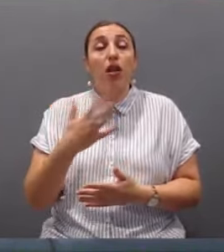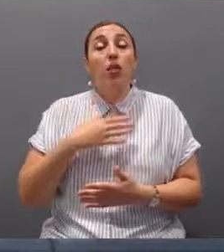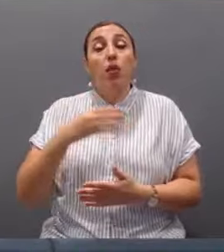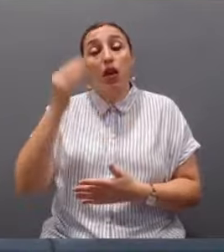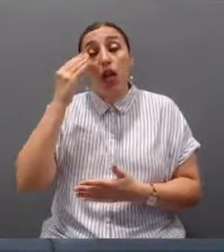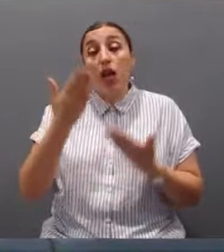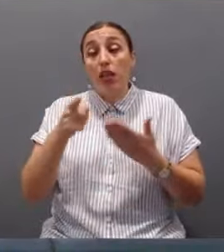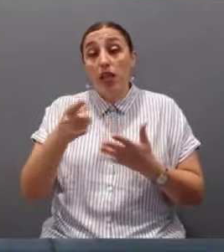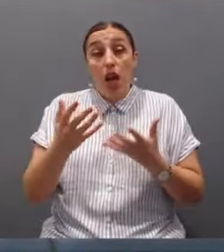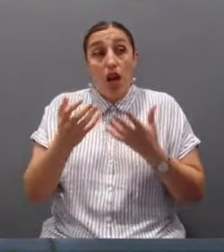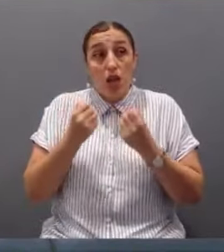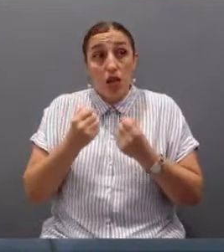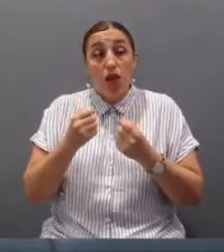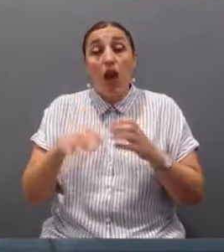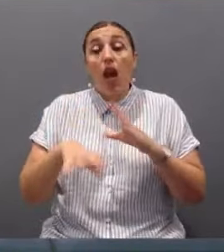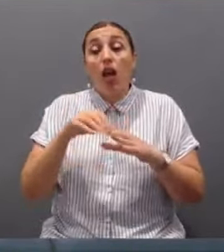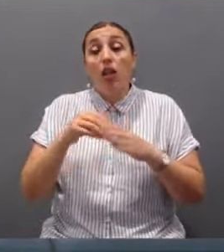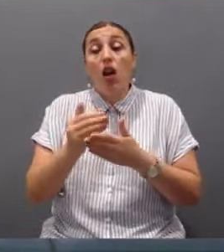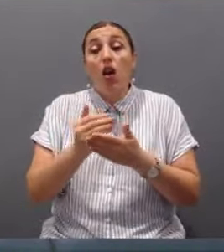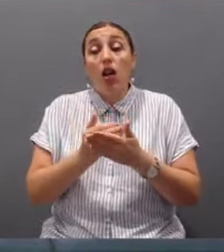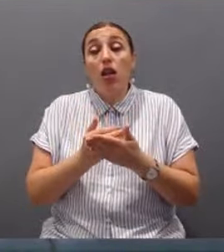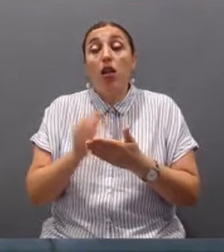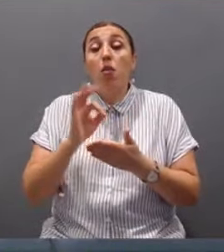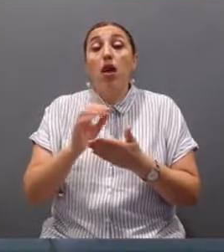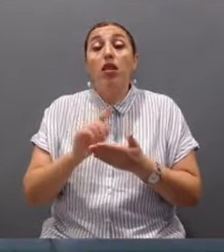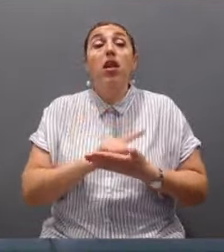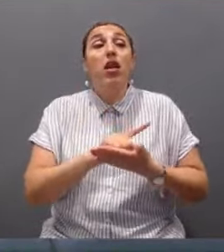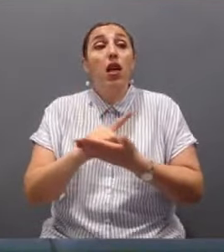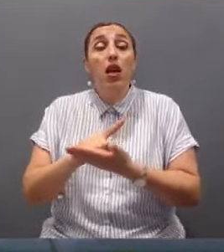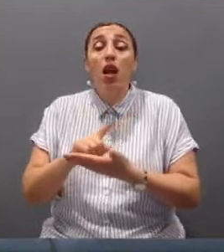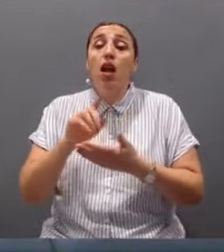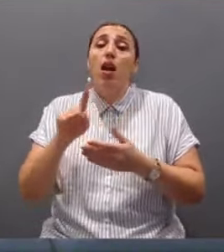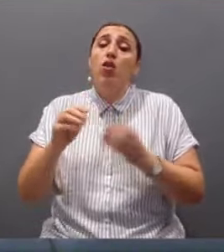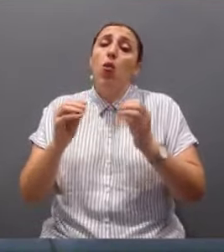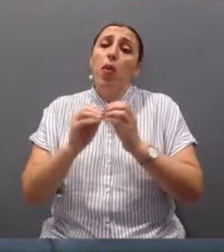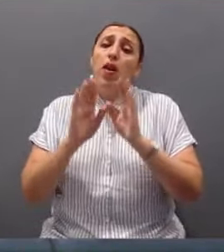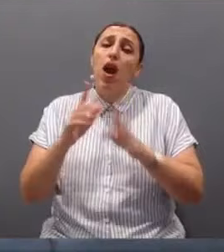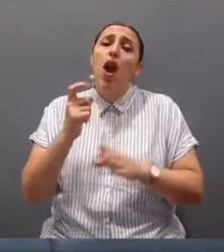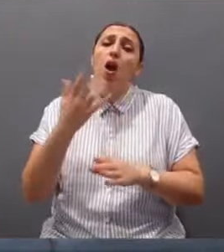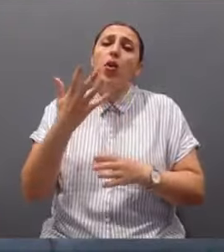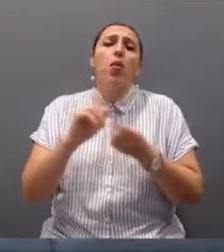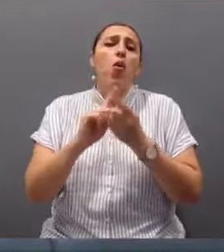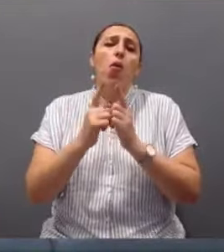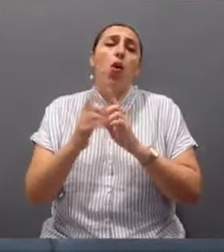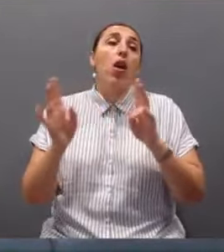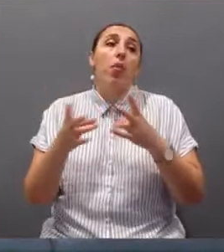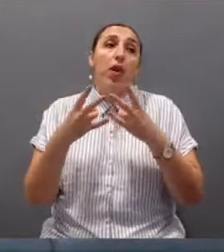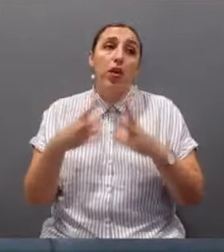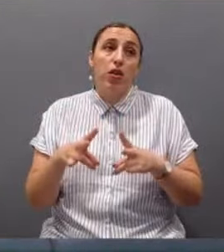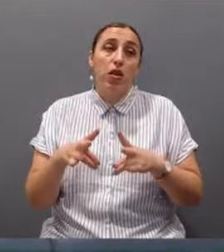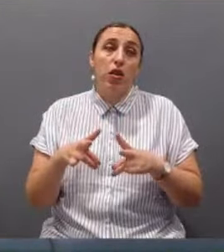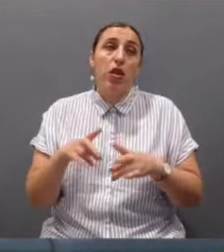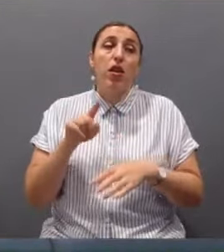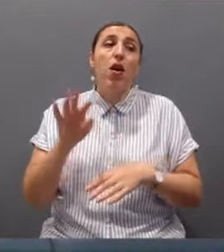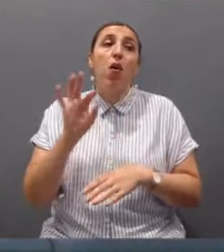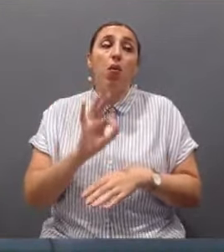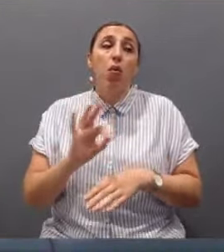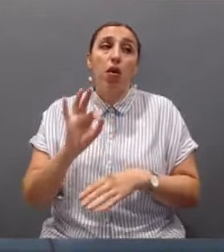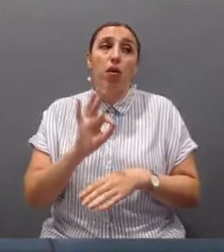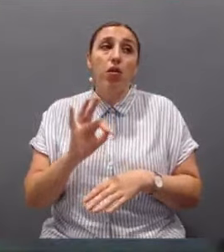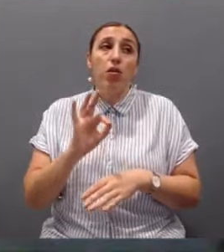սա ընդունվի, հետո ընտրական օրենսգրքի քննարկման սահմաններում կարելի է չփոխել եւ թողել 105։ Եվ այս մասով